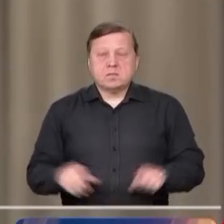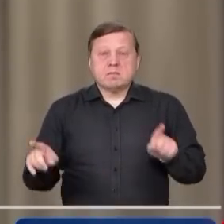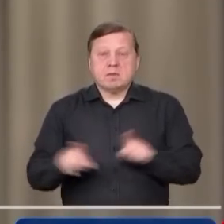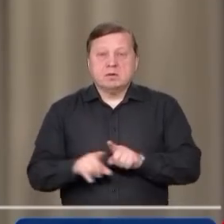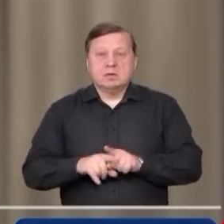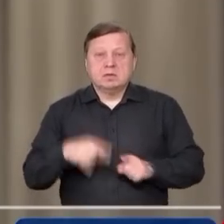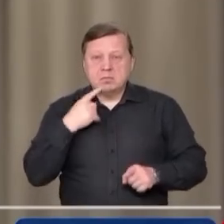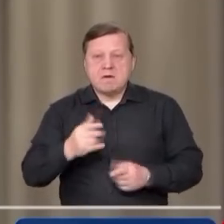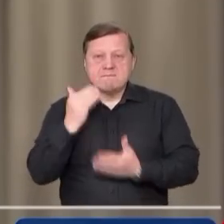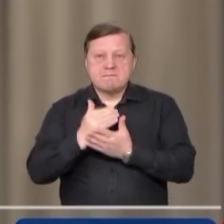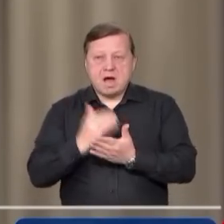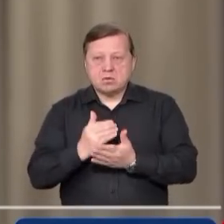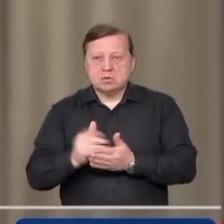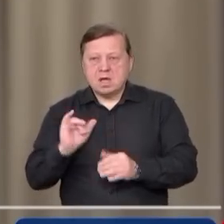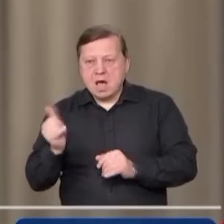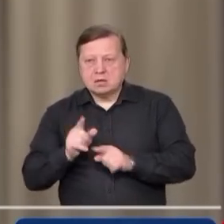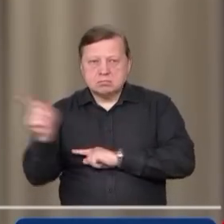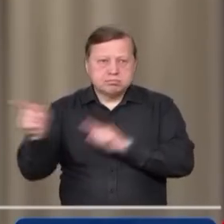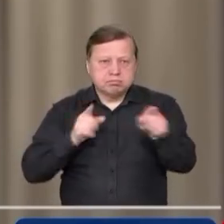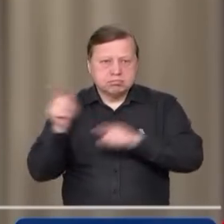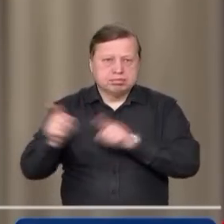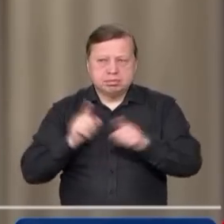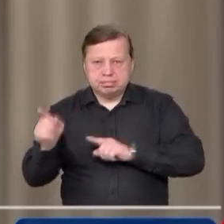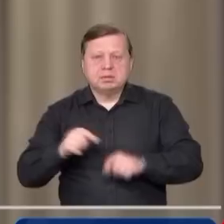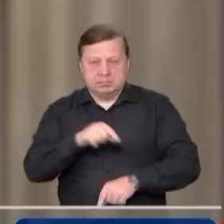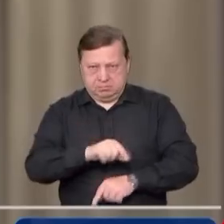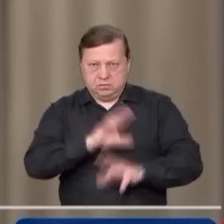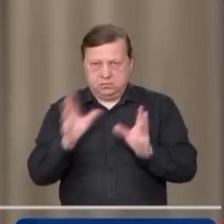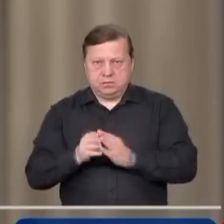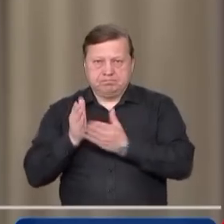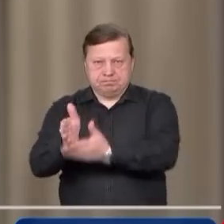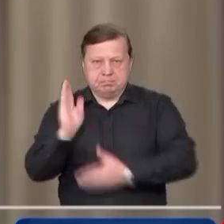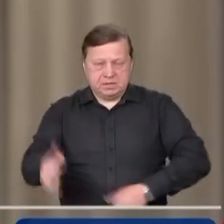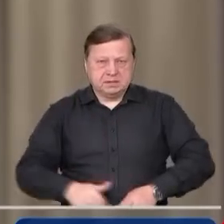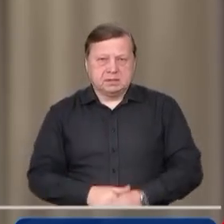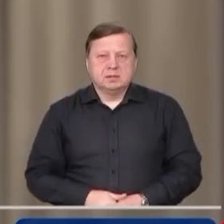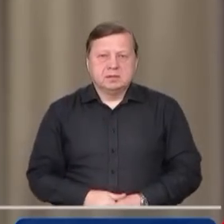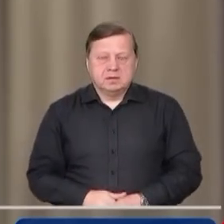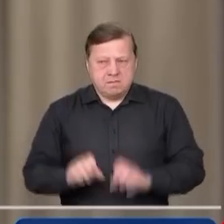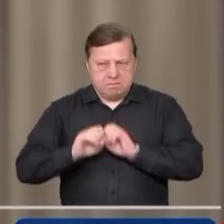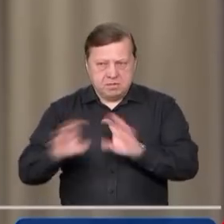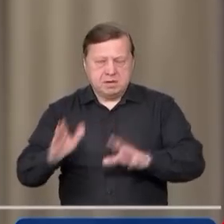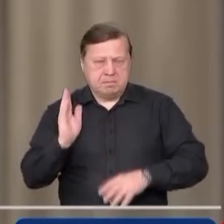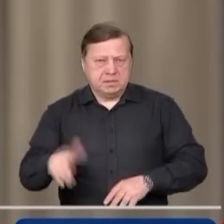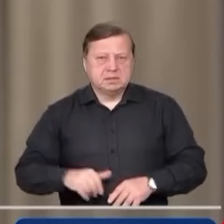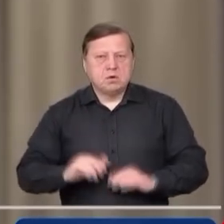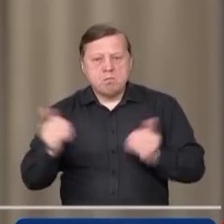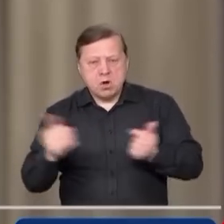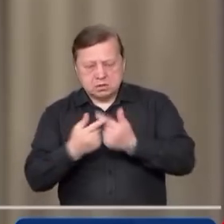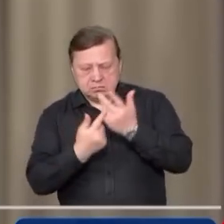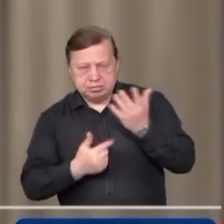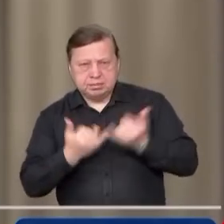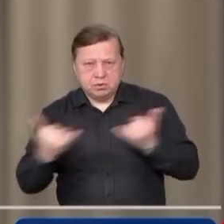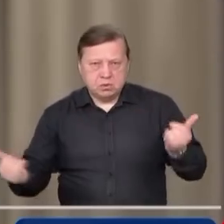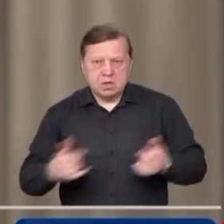wyznaczać warunki manewru i dokonywać tego manewru, jak korzystać z różnych możliwości, jak